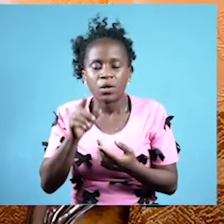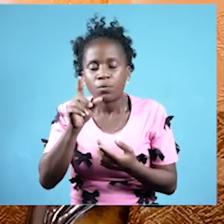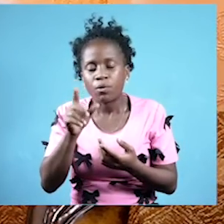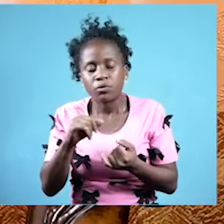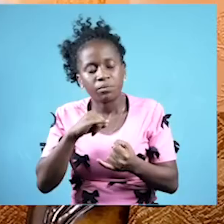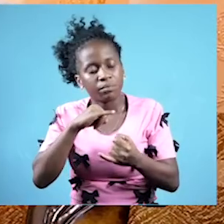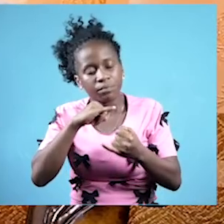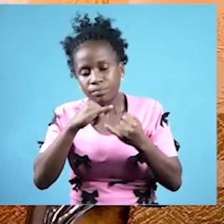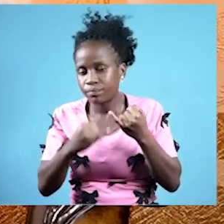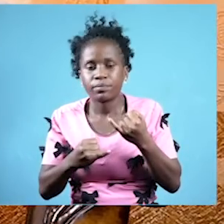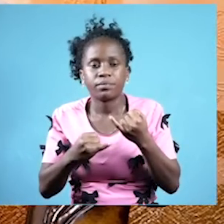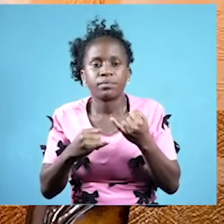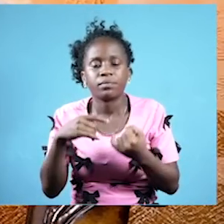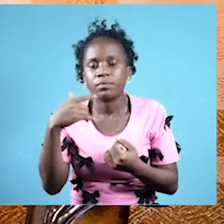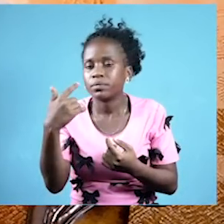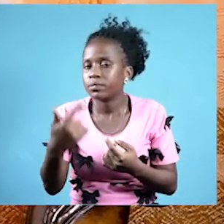alipingwa sana